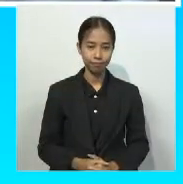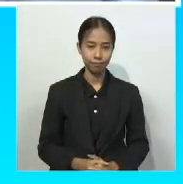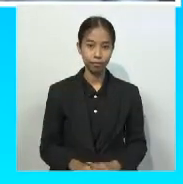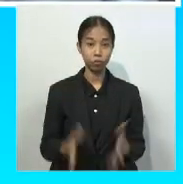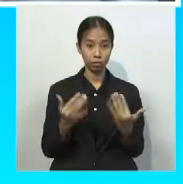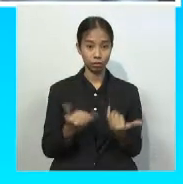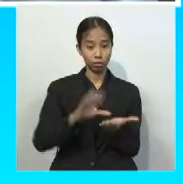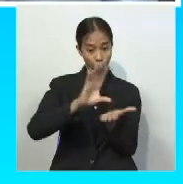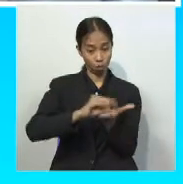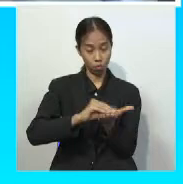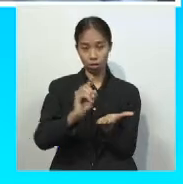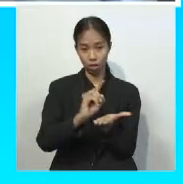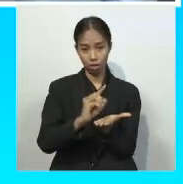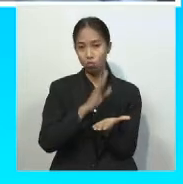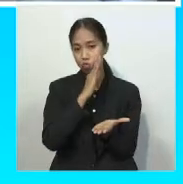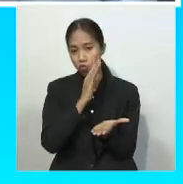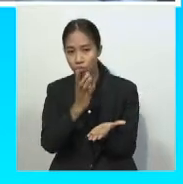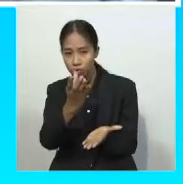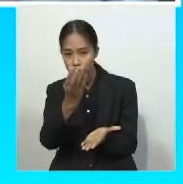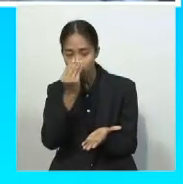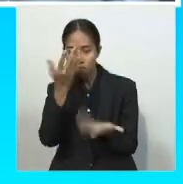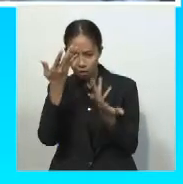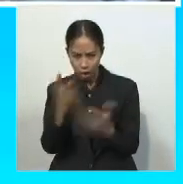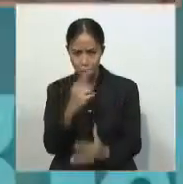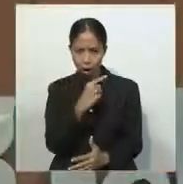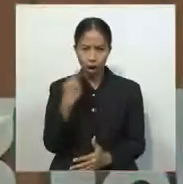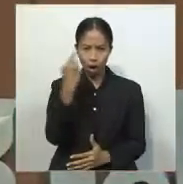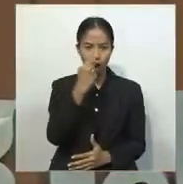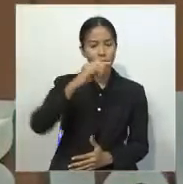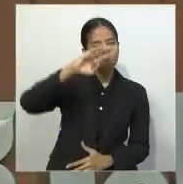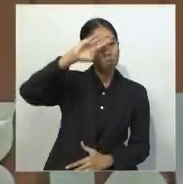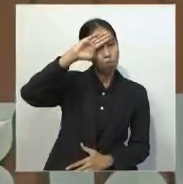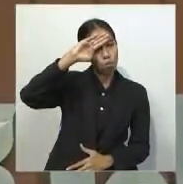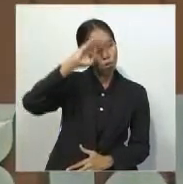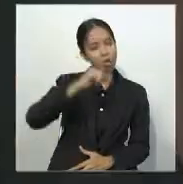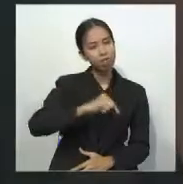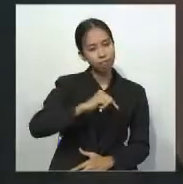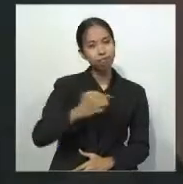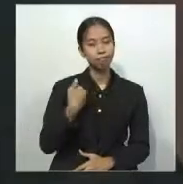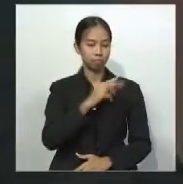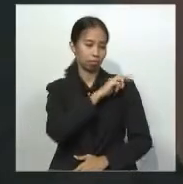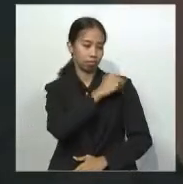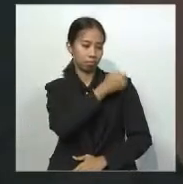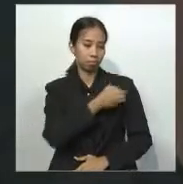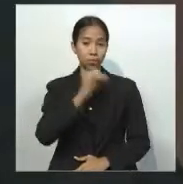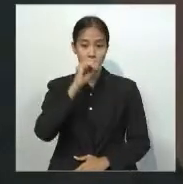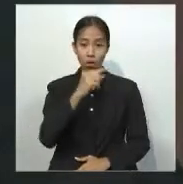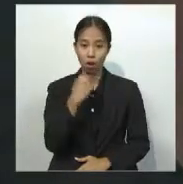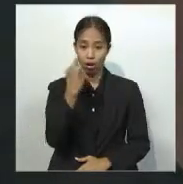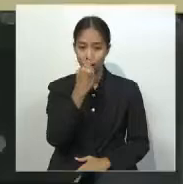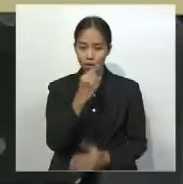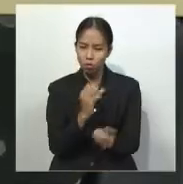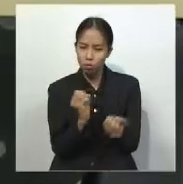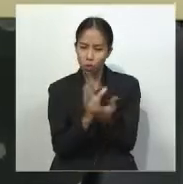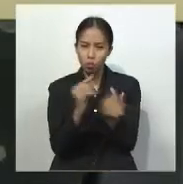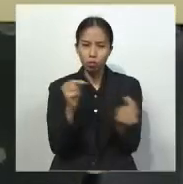ข้อมูลอย่างนึงคือฟังแล้วต้องตระหนักเลยนะคะสำหรับคนที่มีอาการหรือว่าป่วยอยู่แล้วเนี่ยทางคุณหมอบอกว่าประชาชนที่ได้รับ